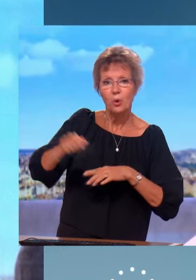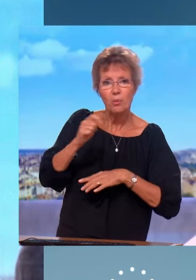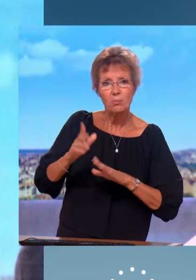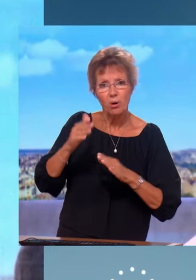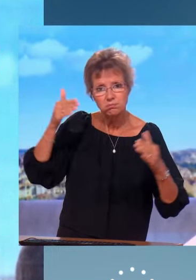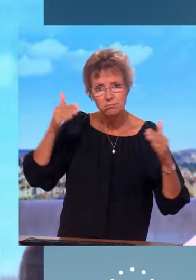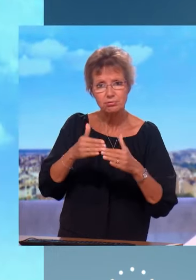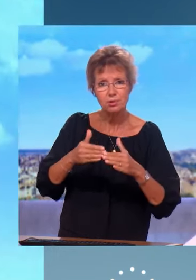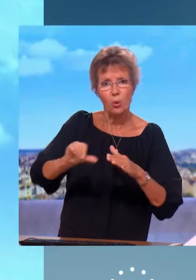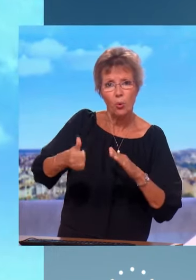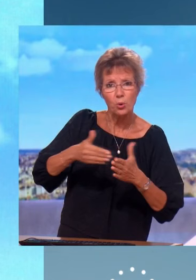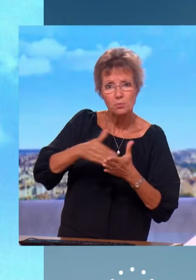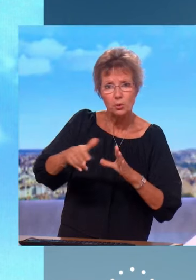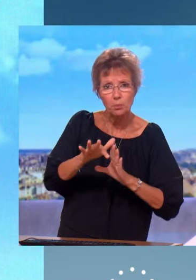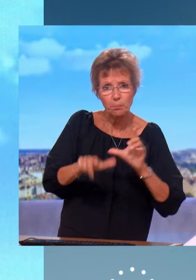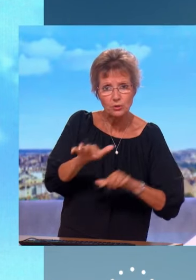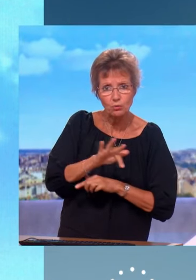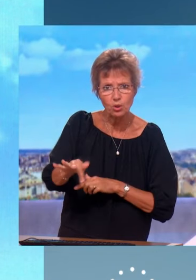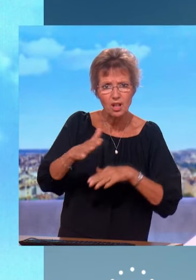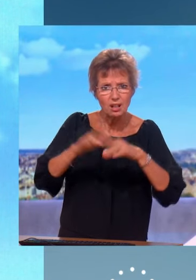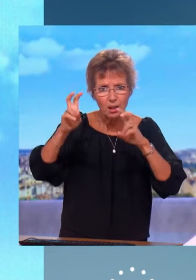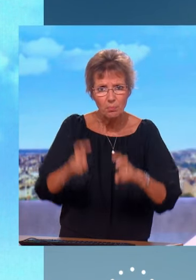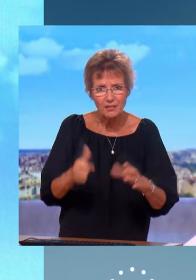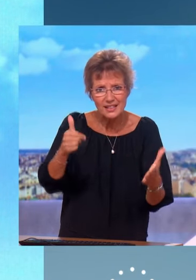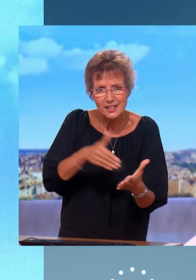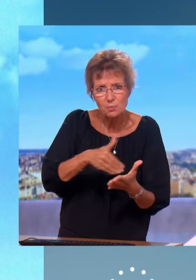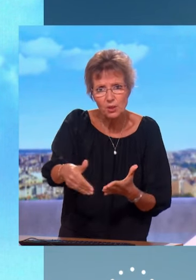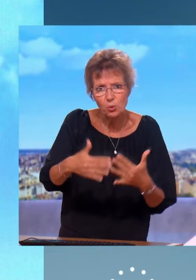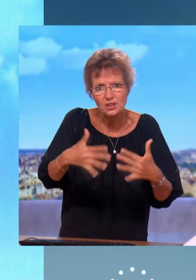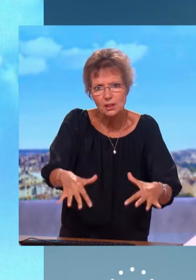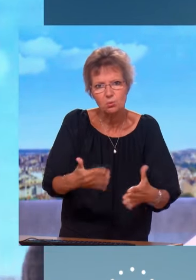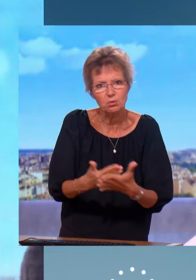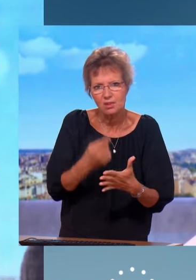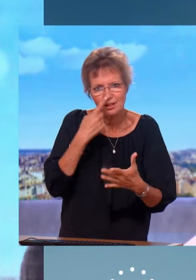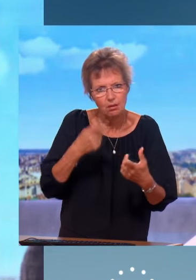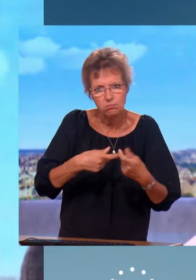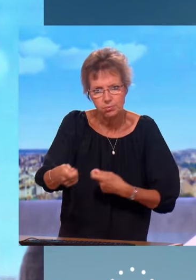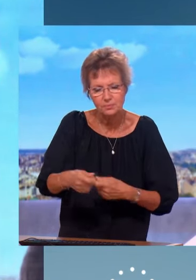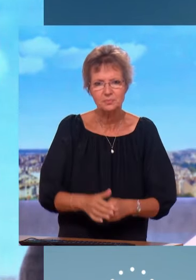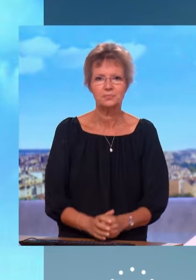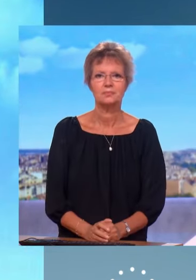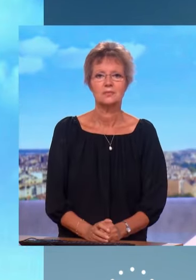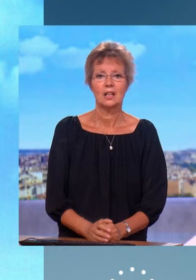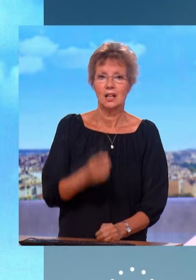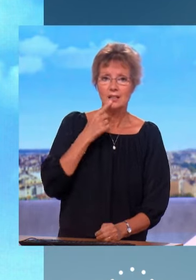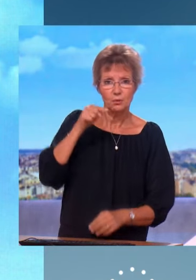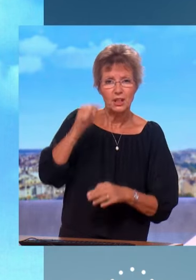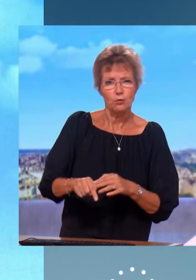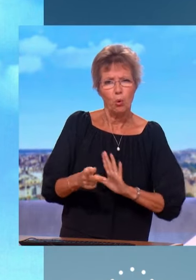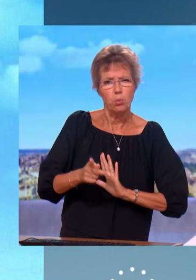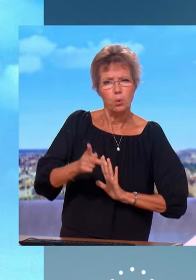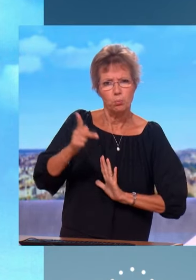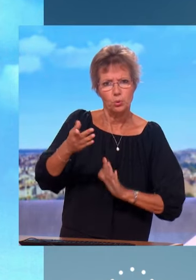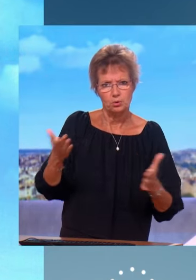je crois, 6 à 7 millions Français. tous ne sont pas inscrits pour avoir droit, notamment… – Ce qui montre bien que ça n'a pas touché sa cible. Donc très clairement… – Donc vous dites qu'il faut l'élargir ? – Il faut l